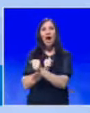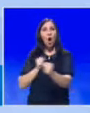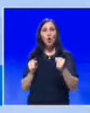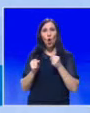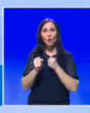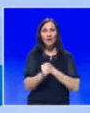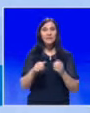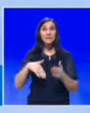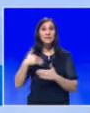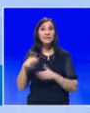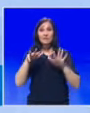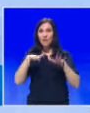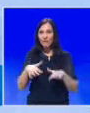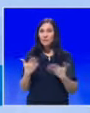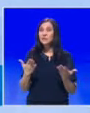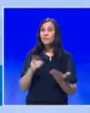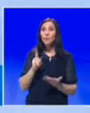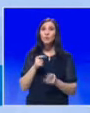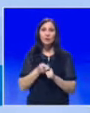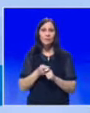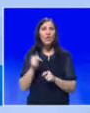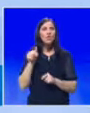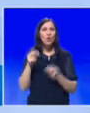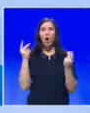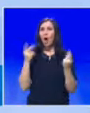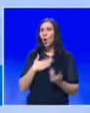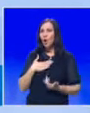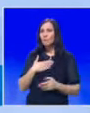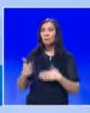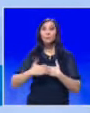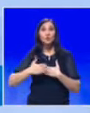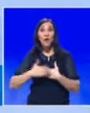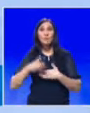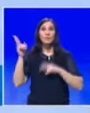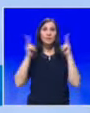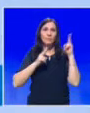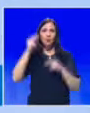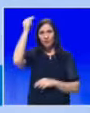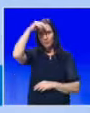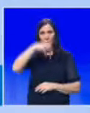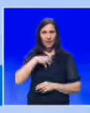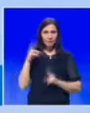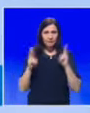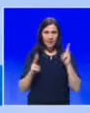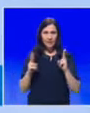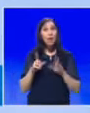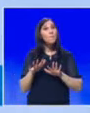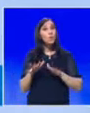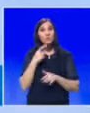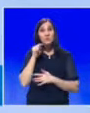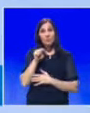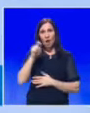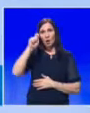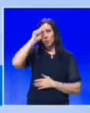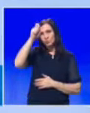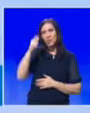ротацията, за следващите 9 месеца какво можем да направим. И тук роля има Продължаваме промяната Демократична България и ГЕРБ СРС. И може би за това